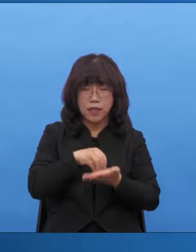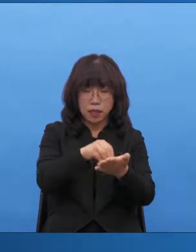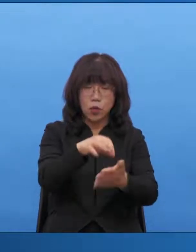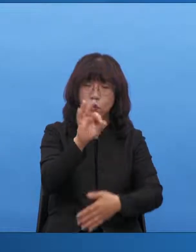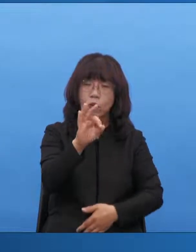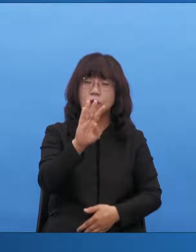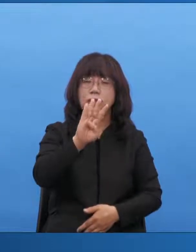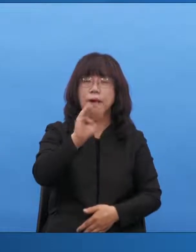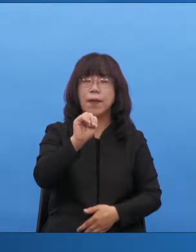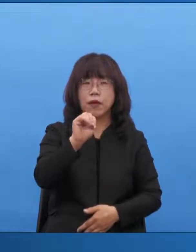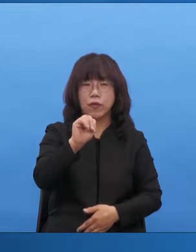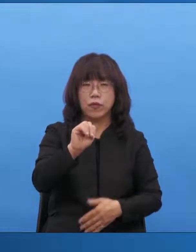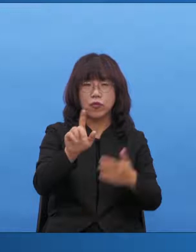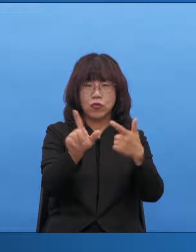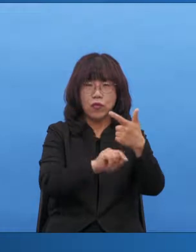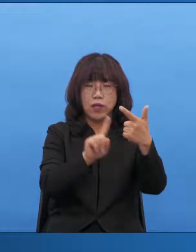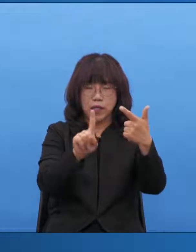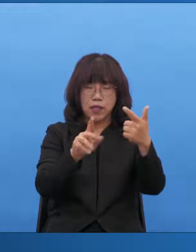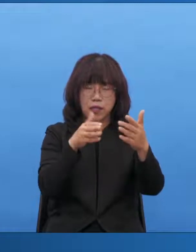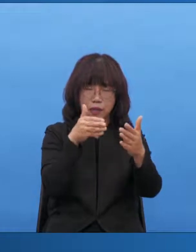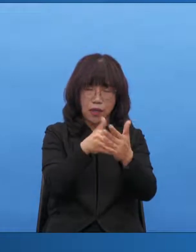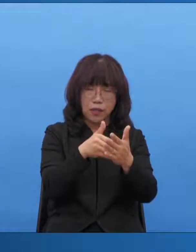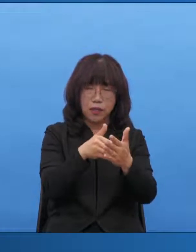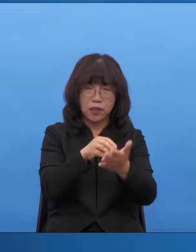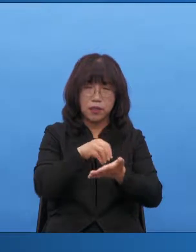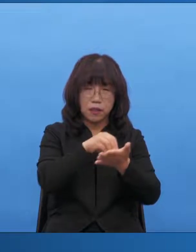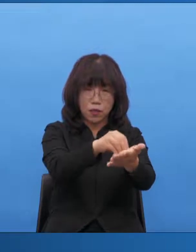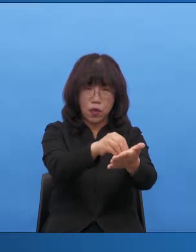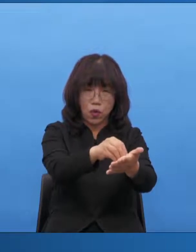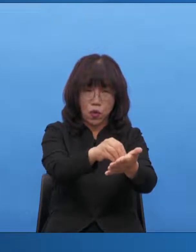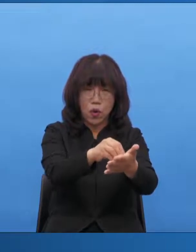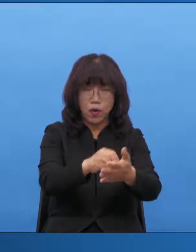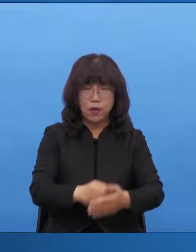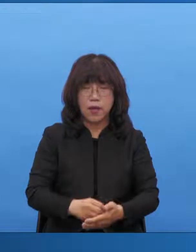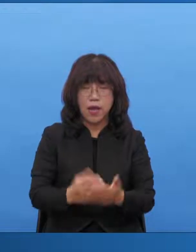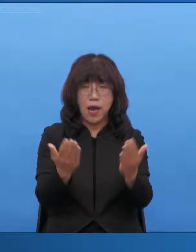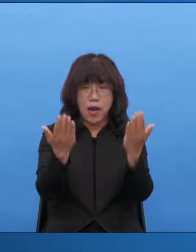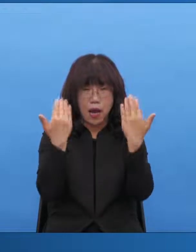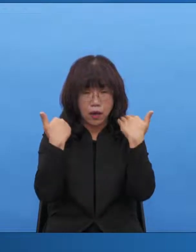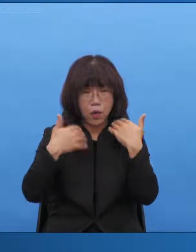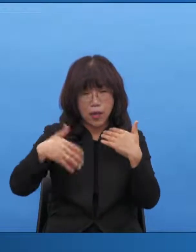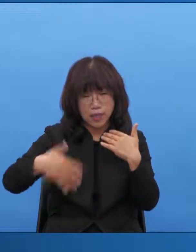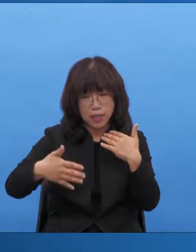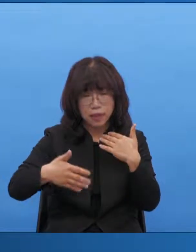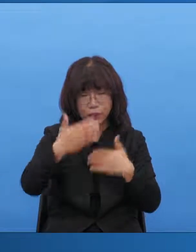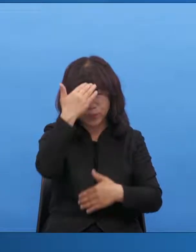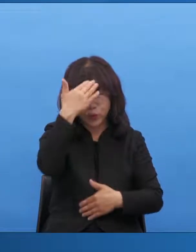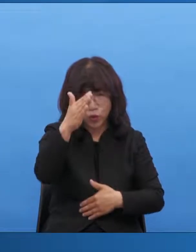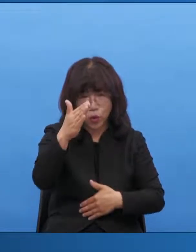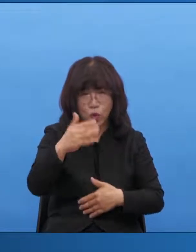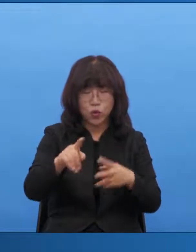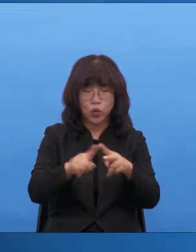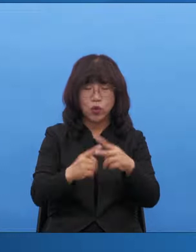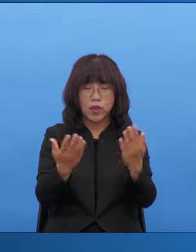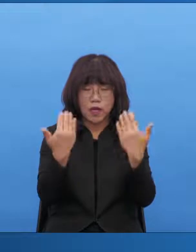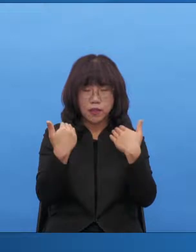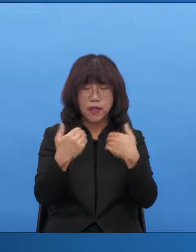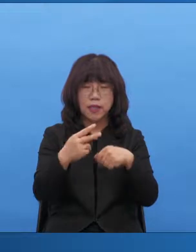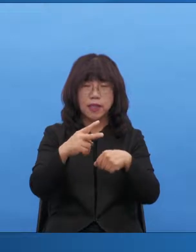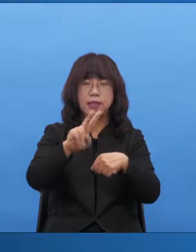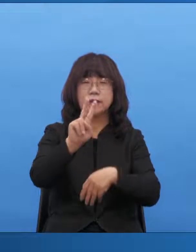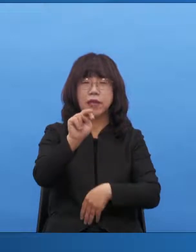등록받습니다. 미취학 연령은 무료, 초등학생은 2만 원이며 훈련 당일 가족관계 증명서를 지참해야